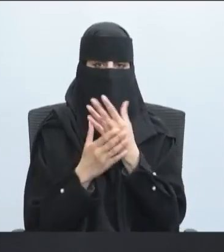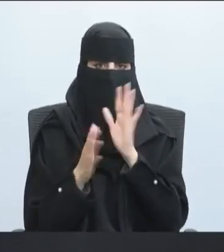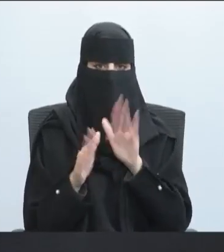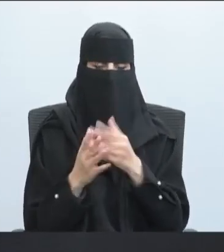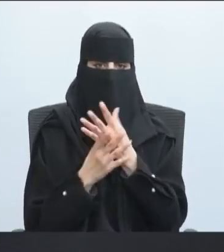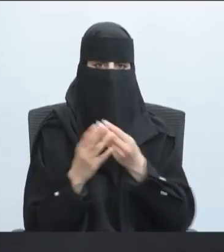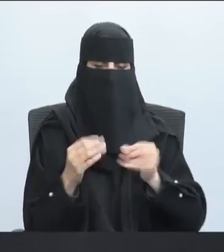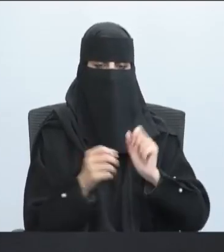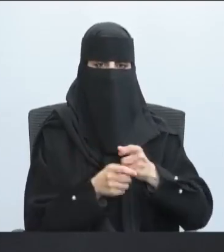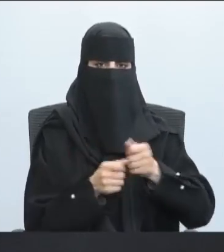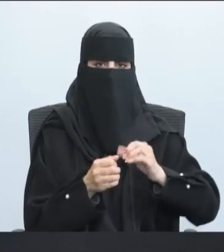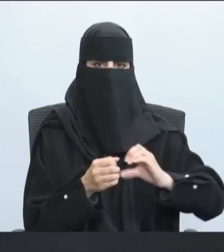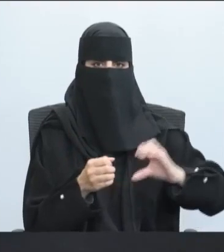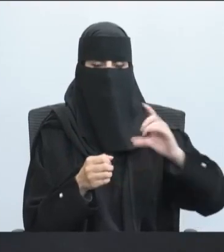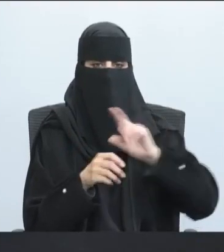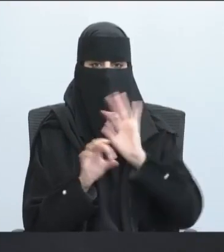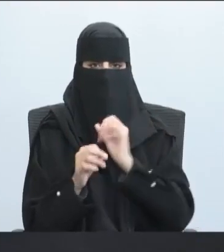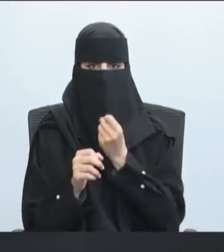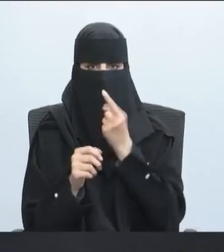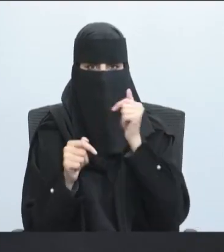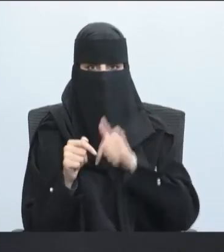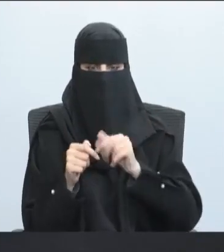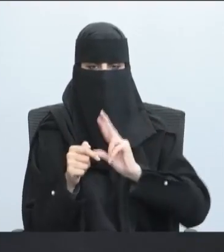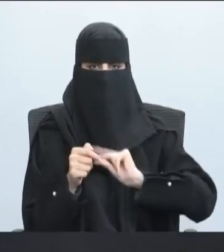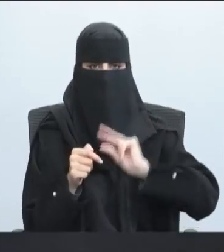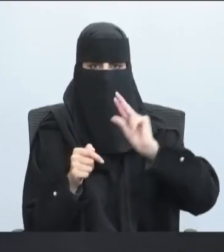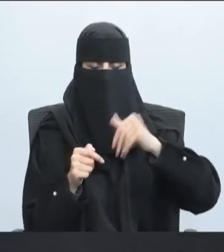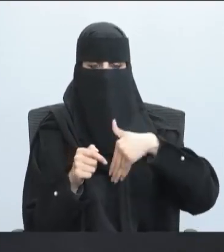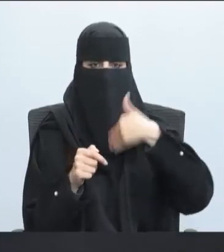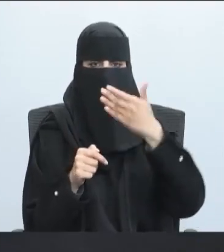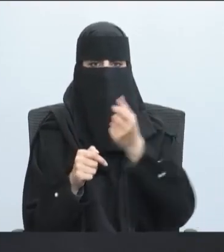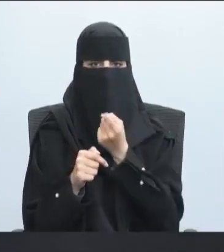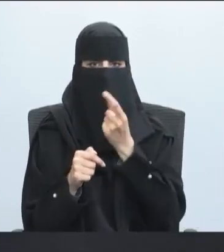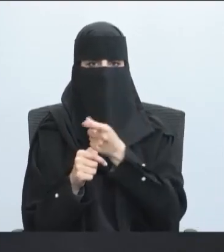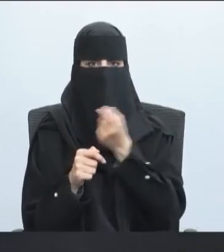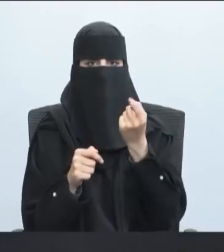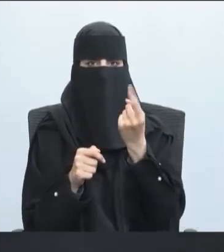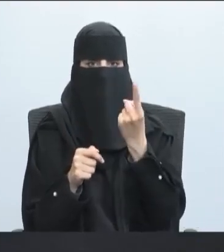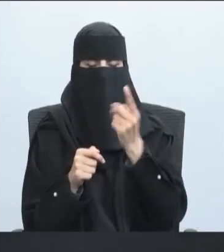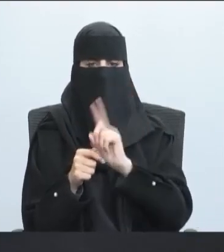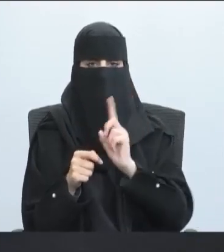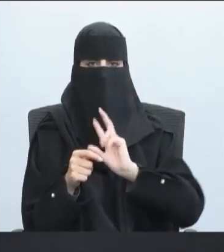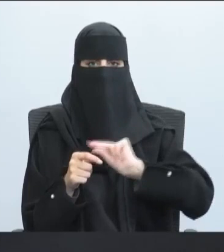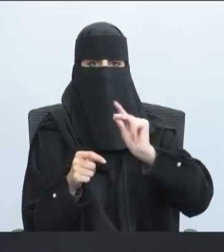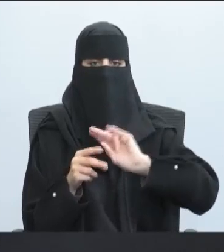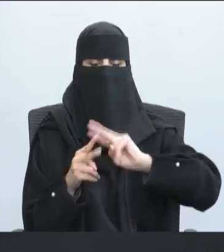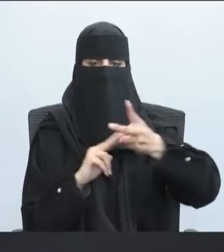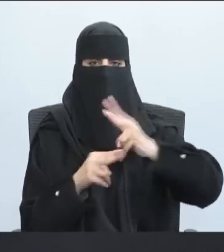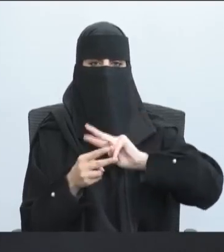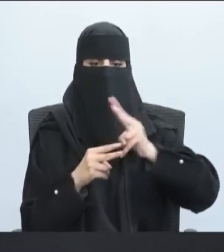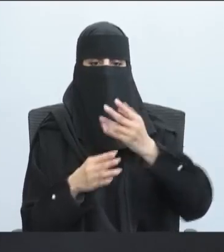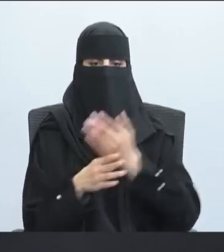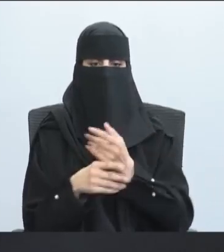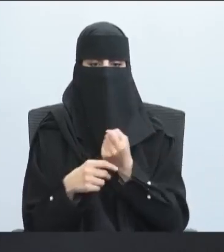تجننيه الان ليس هو كالري ال الذي ستجنيه مثلا بعد سنه او بعد خمس سنوات لماذا لان